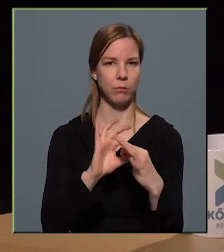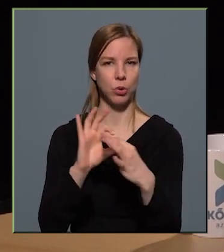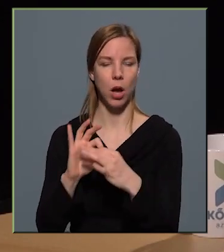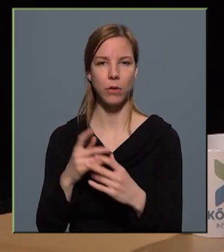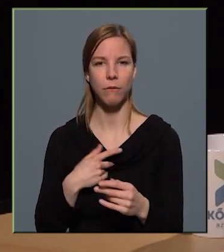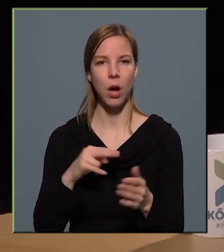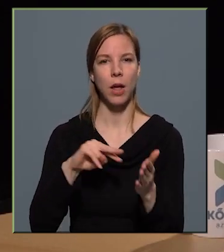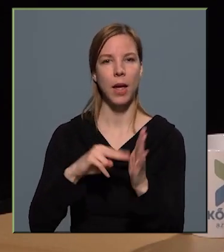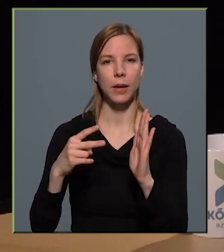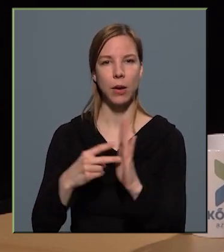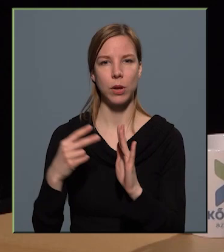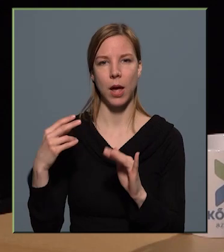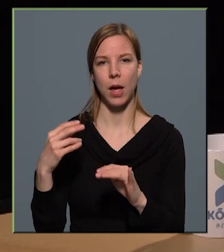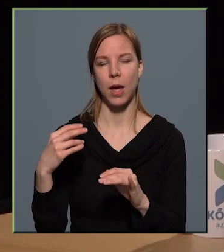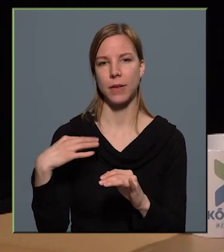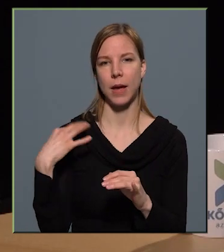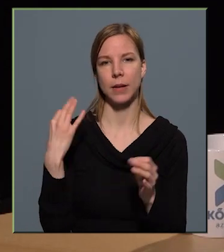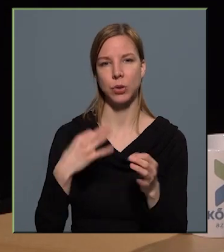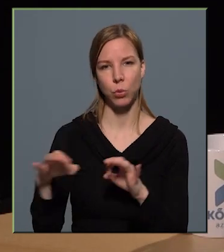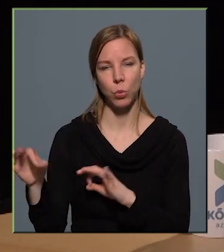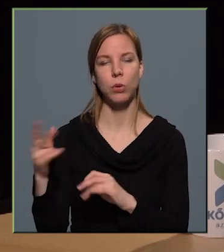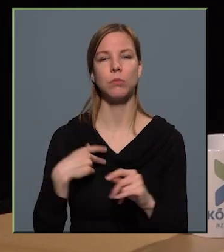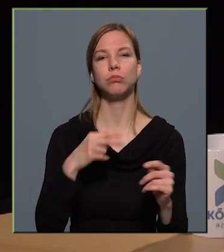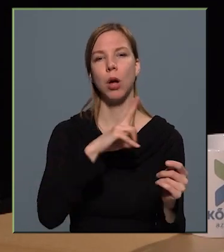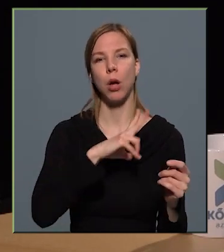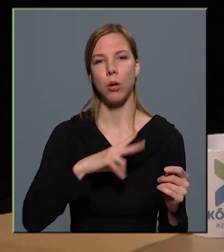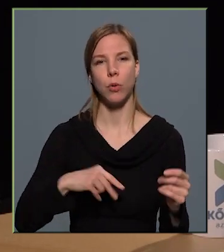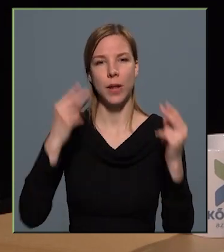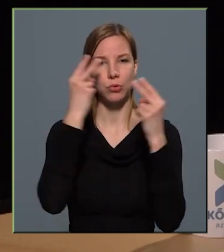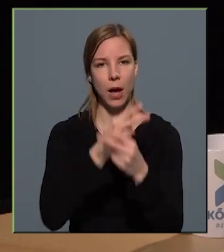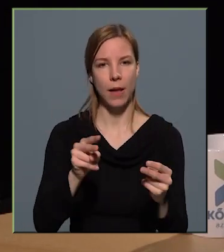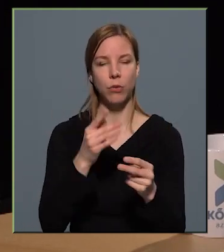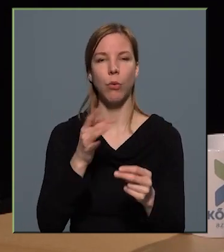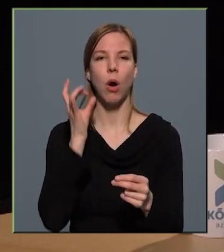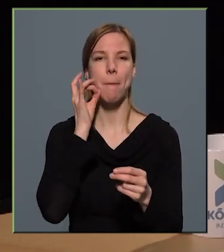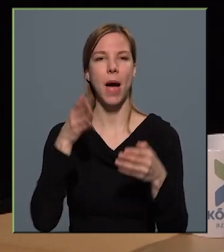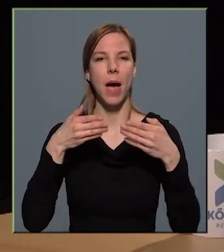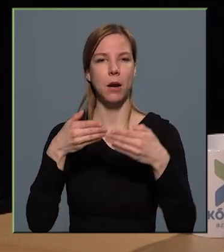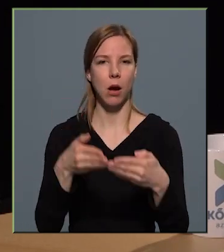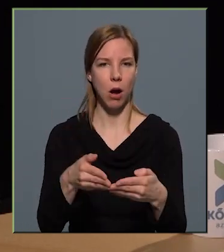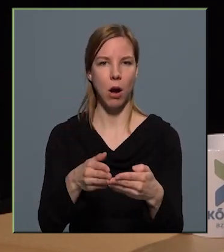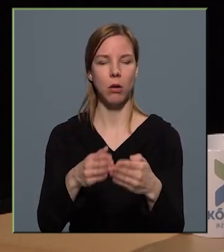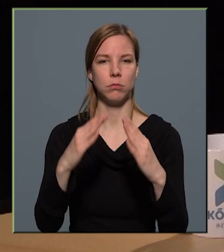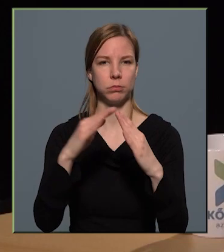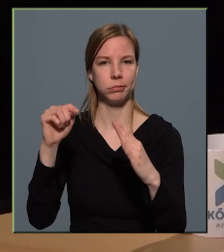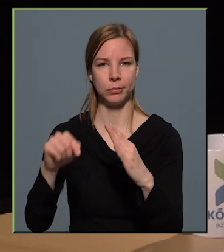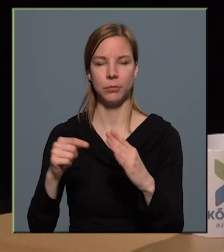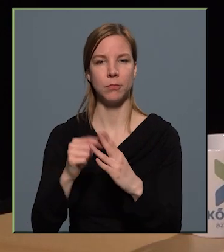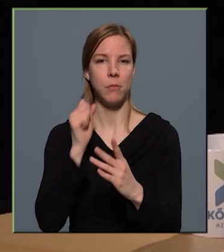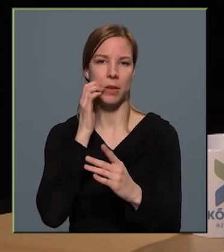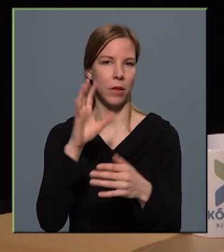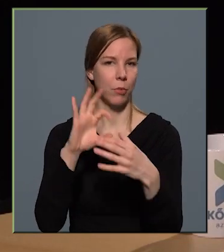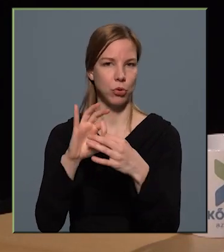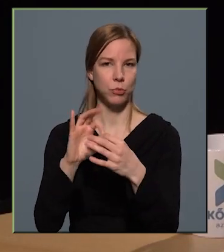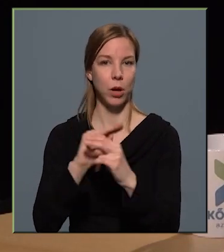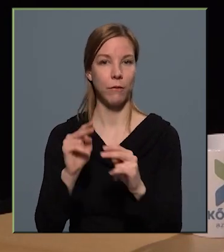kerület egészségügyi intézményeivel, szociális ellátójával, a Bárkával gyakorlatilag napi munkakapcsolatban vagyunk, és hát mondhatnám